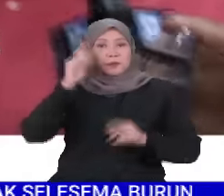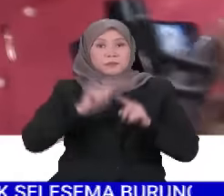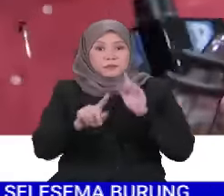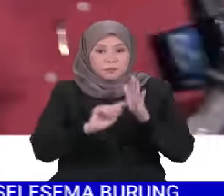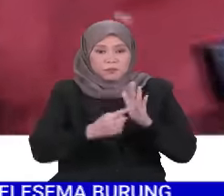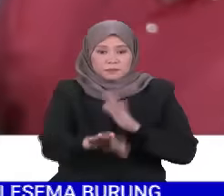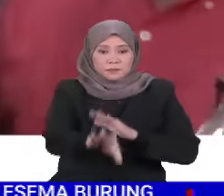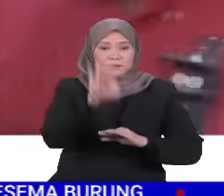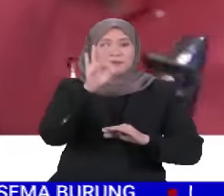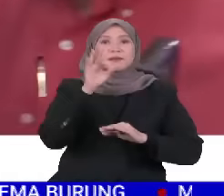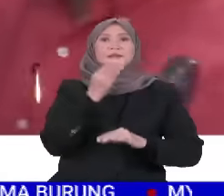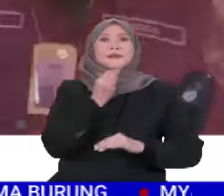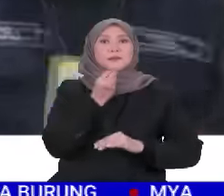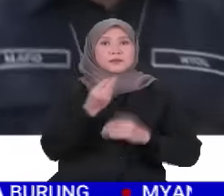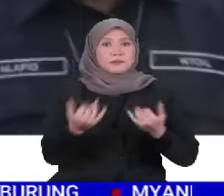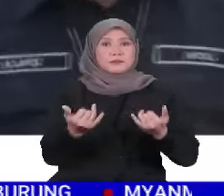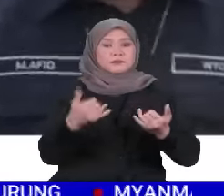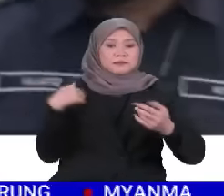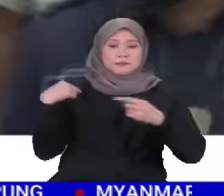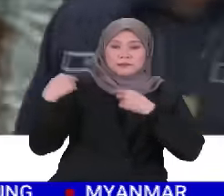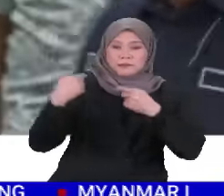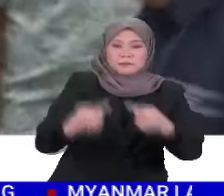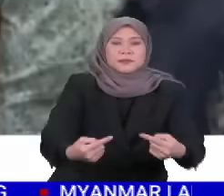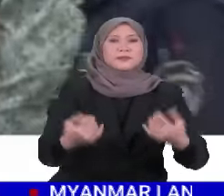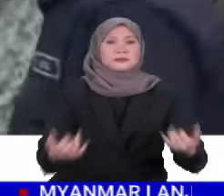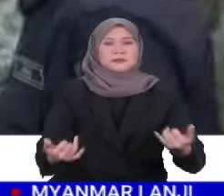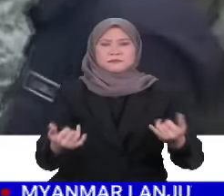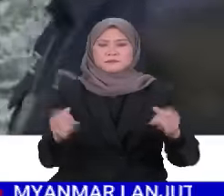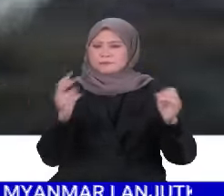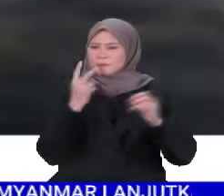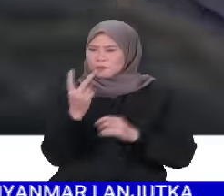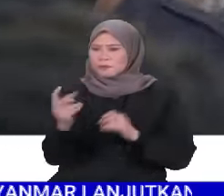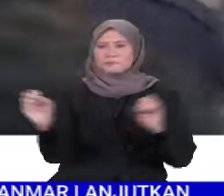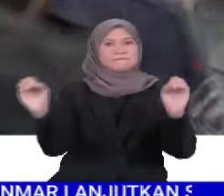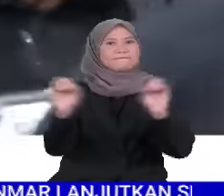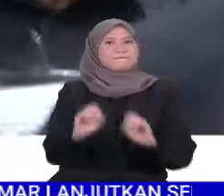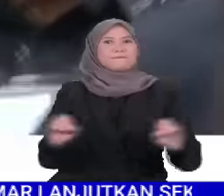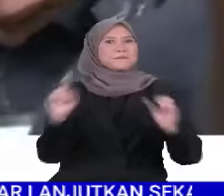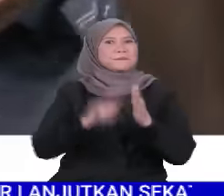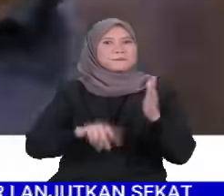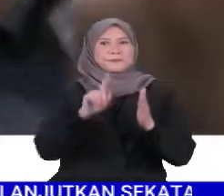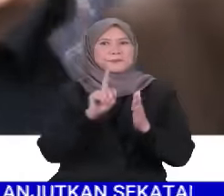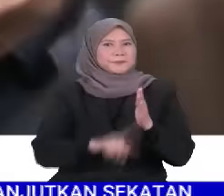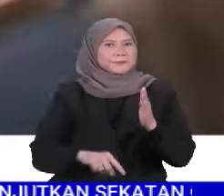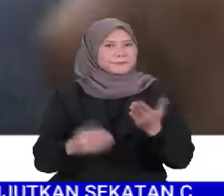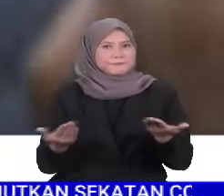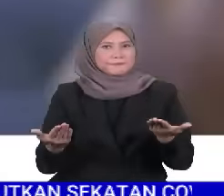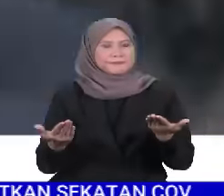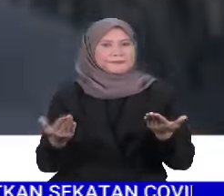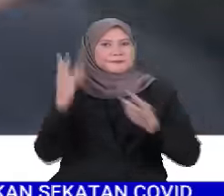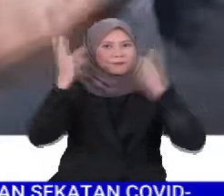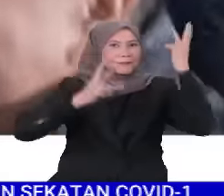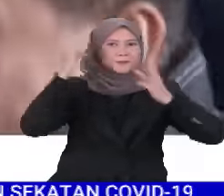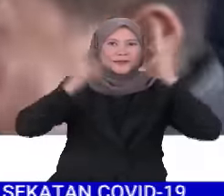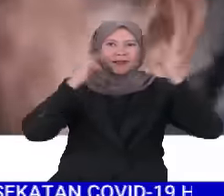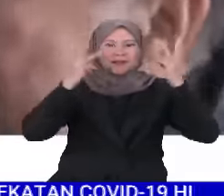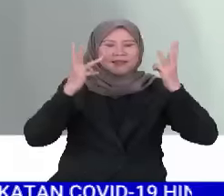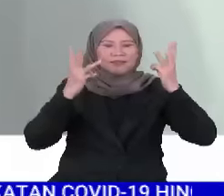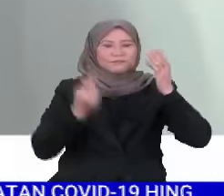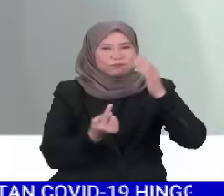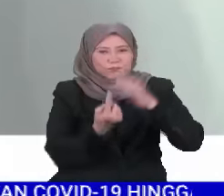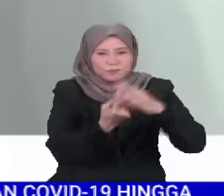Ibrahim hingga hari ini gitu tidak nampak suatu keadaan di mana yang kita bimbangkan tersebut